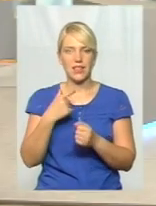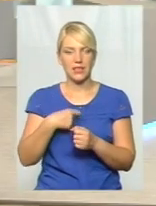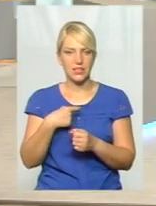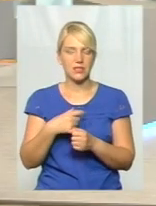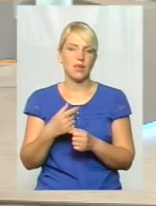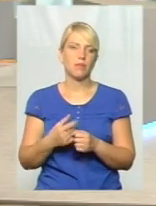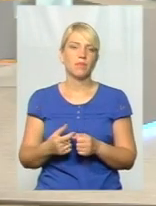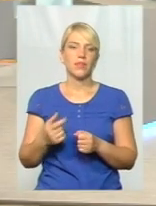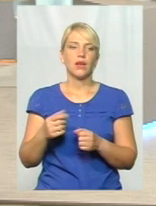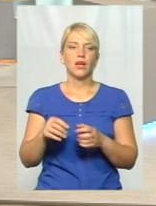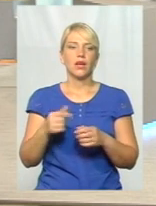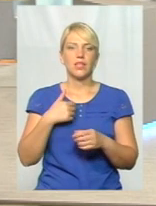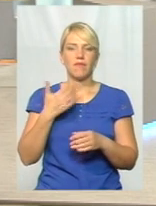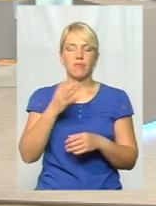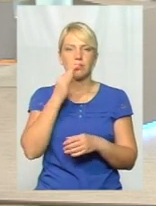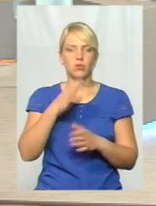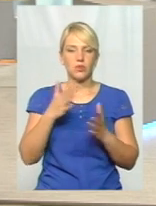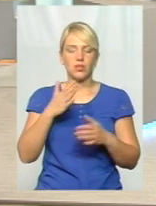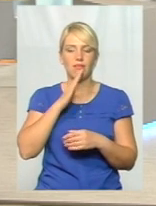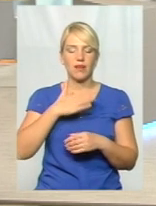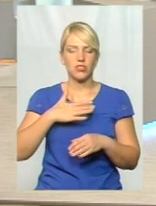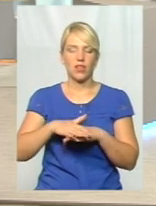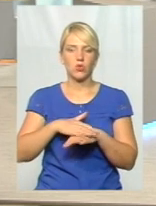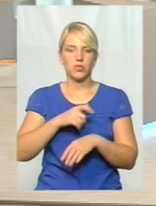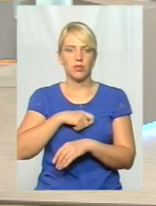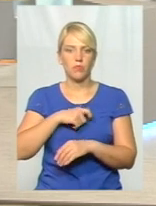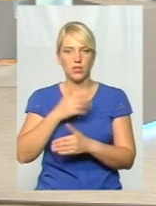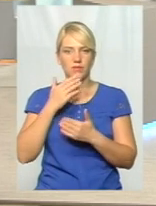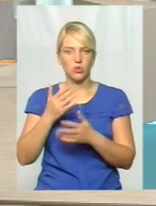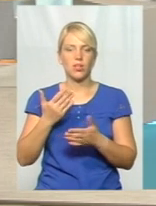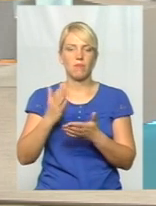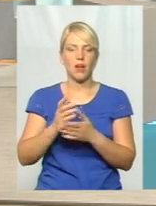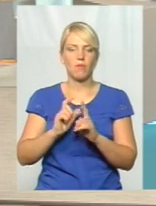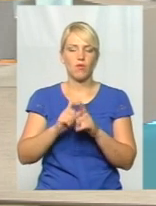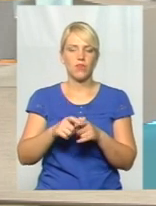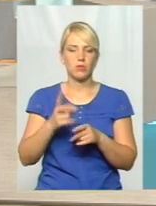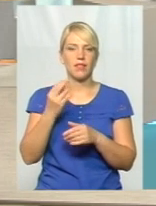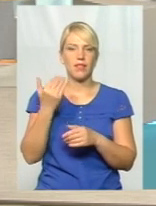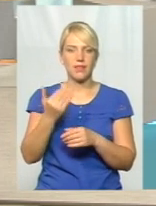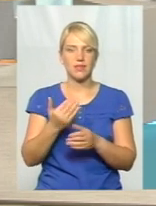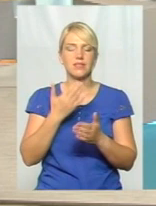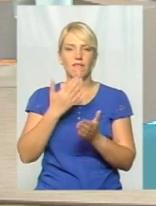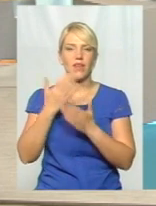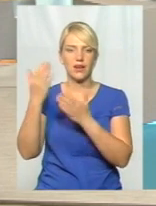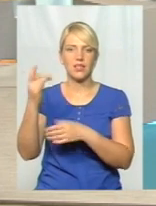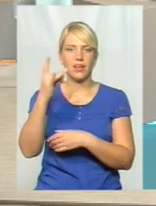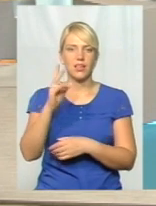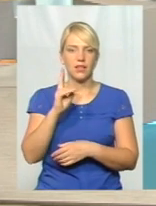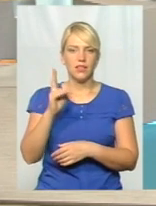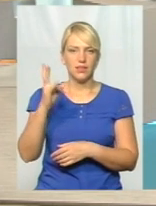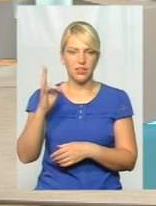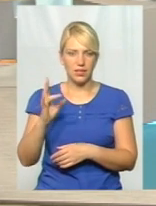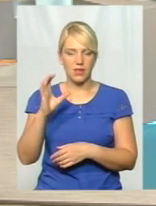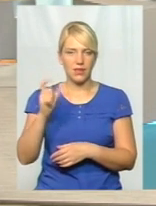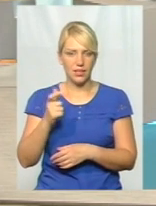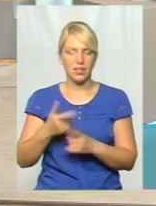що два наших народних депутати звернулись, і от вже маємо відповідь на їхнє звернення НКРЄ, ну це така попередня